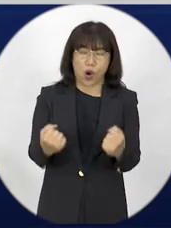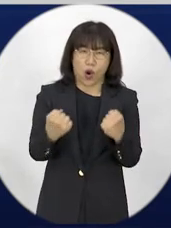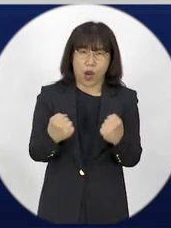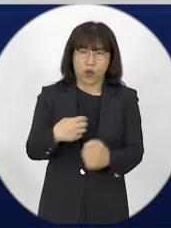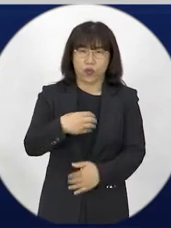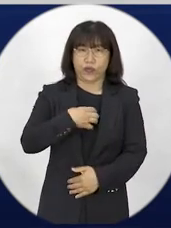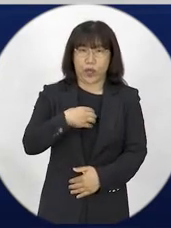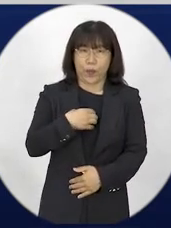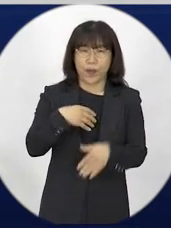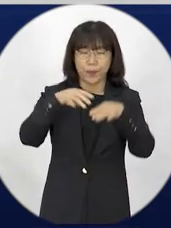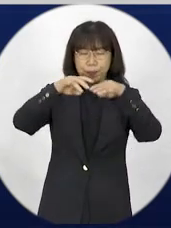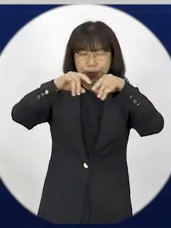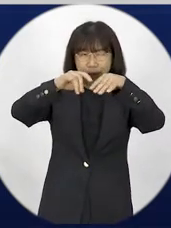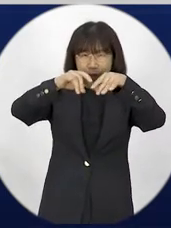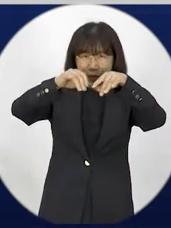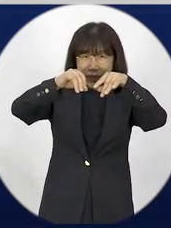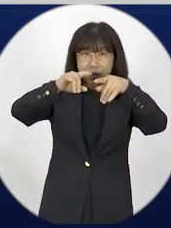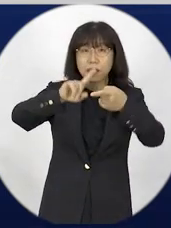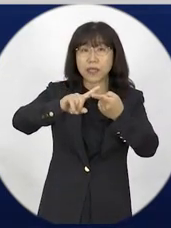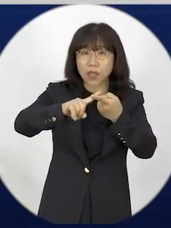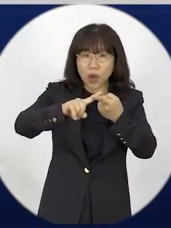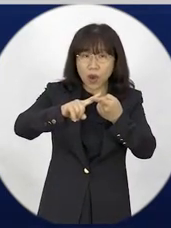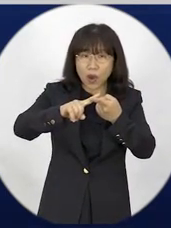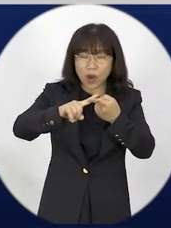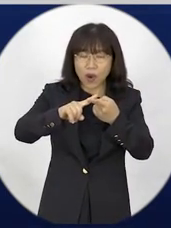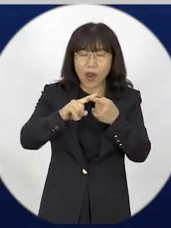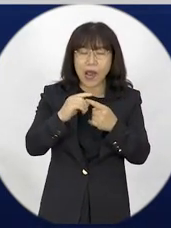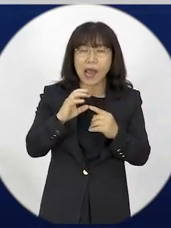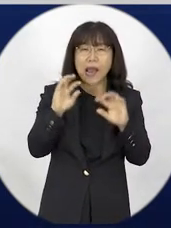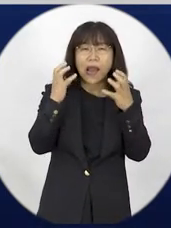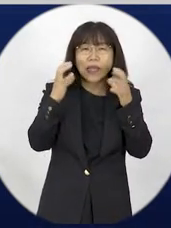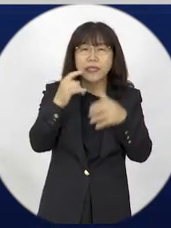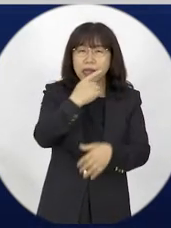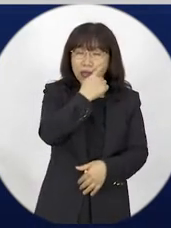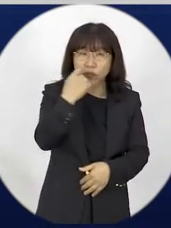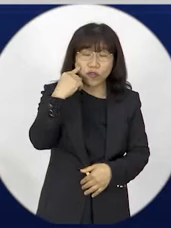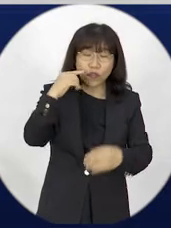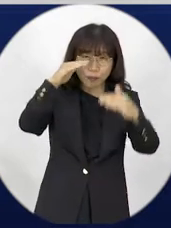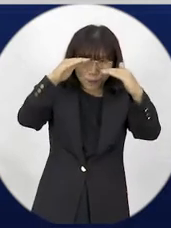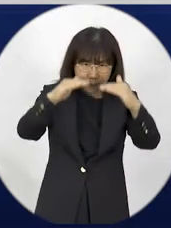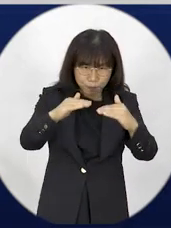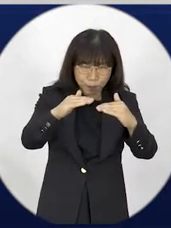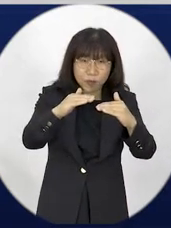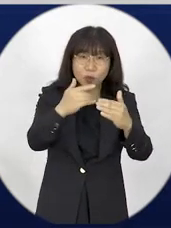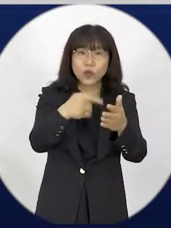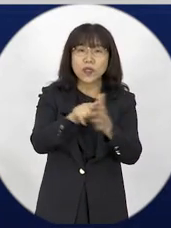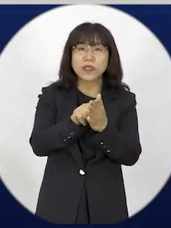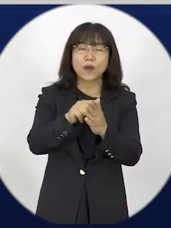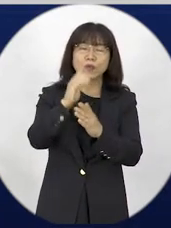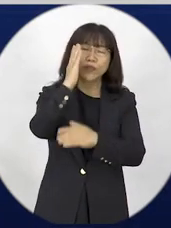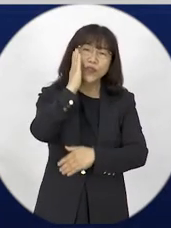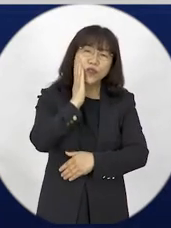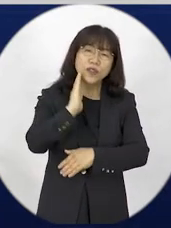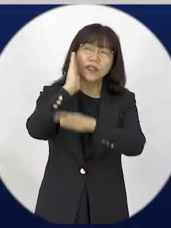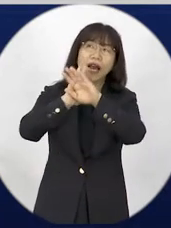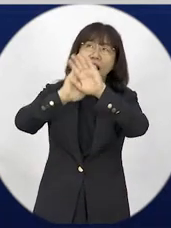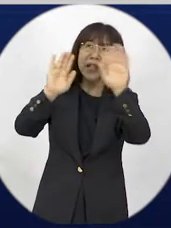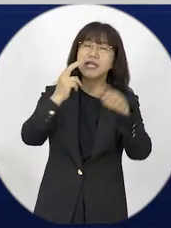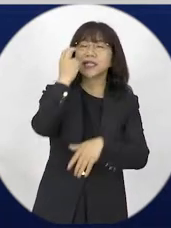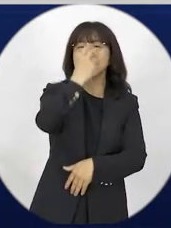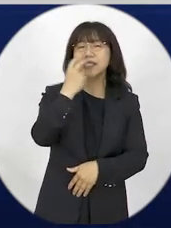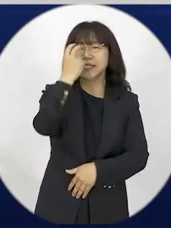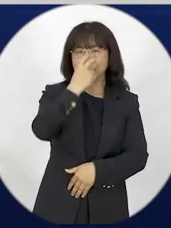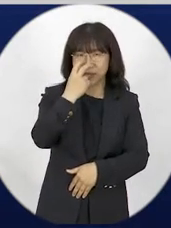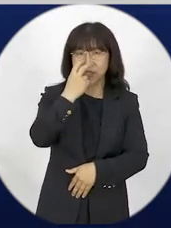건강을 위협하는 미세먼지에 관한 정보를 아이들의 눈높이에 맞게 전달하기 위해 강서구가 푸른 하늘 지킴이